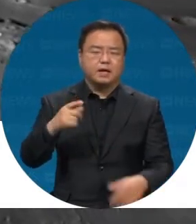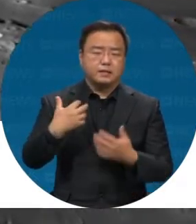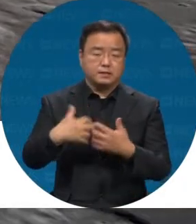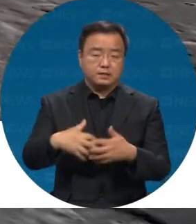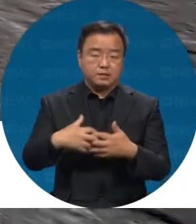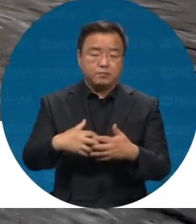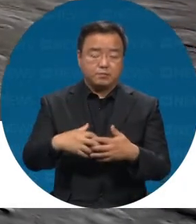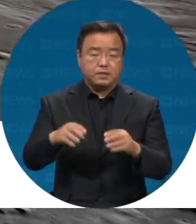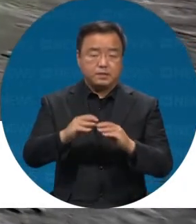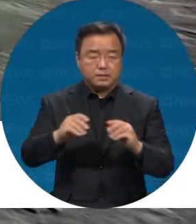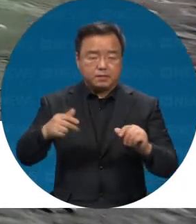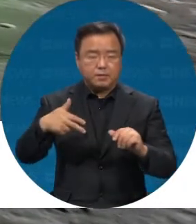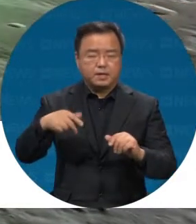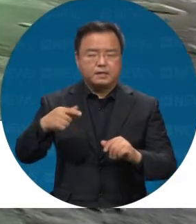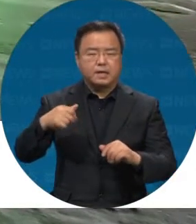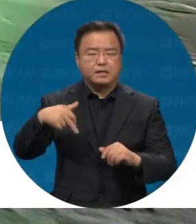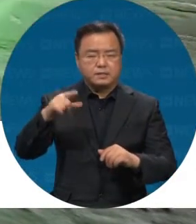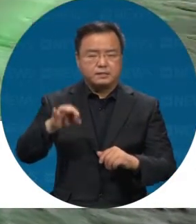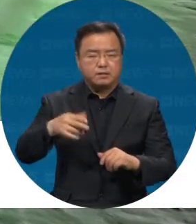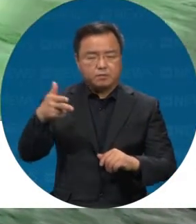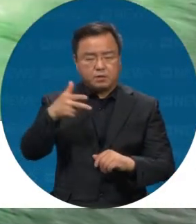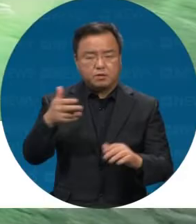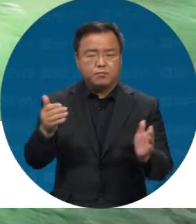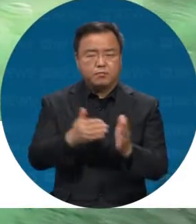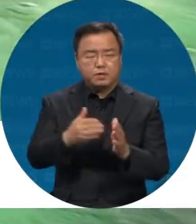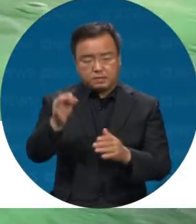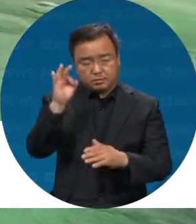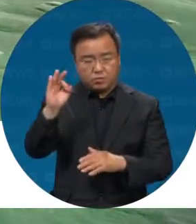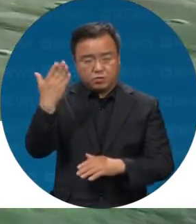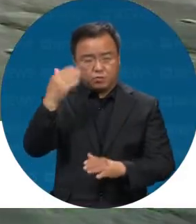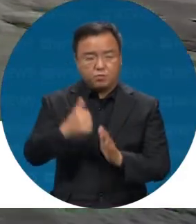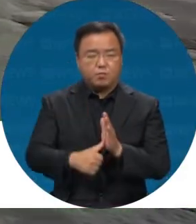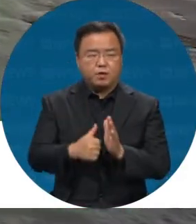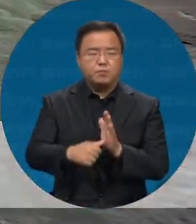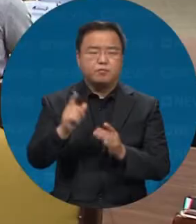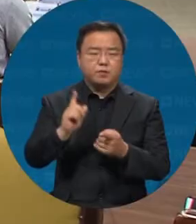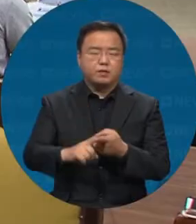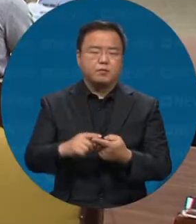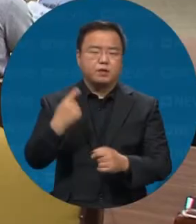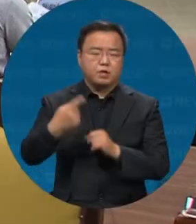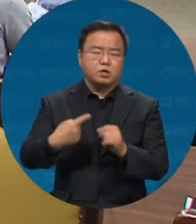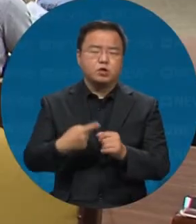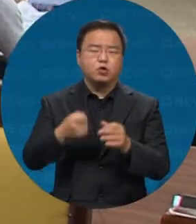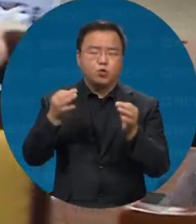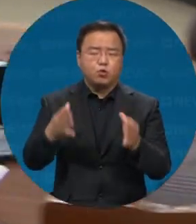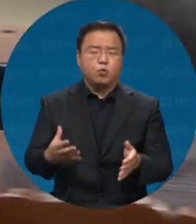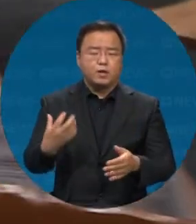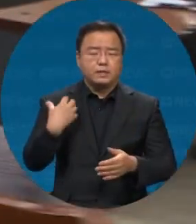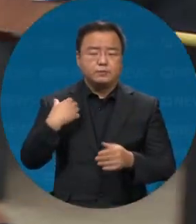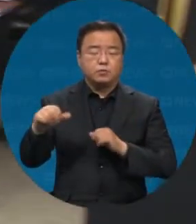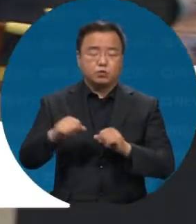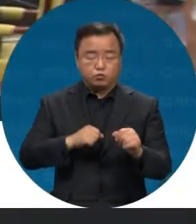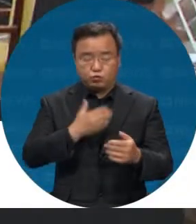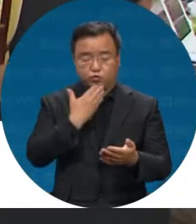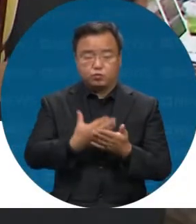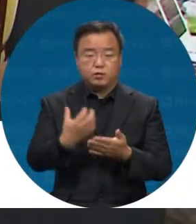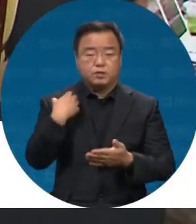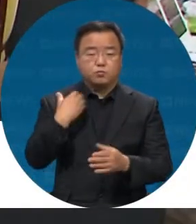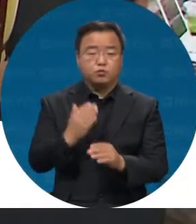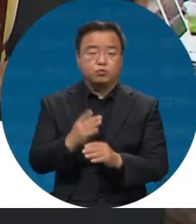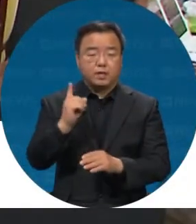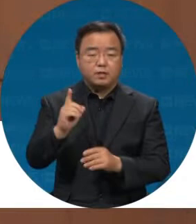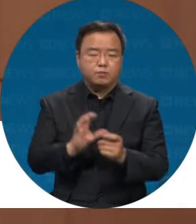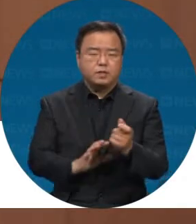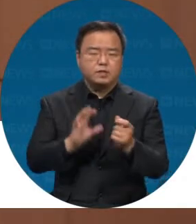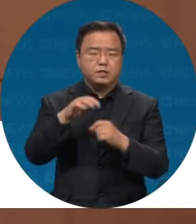분석하는 센서와 카메라 등 첨단 장비로 1년간의 과학 임을 수행합니다 단 우리의 주요 임무 가운데 하나는 글로벌